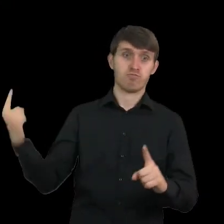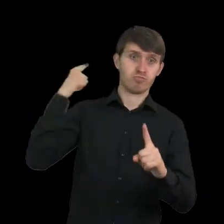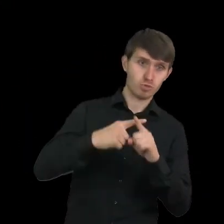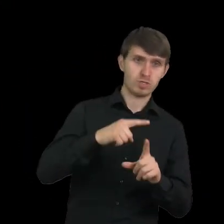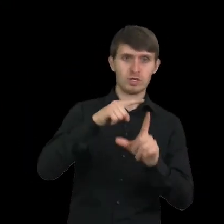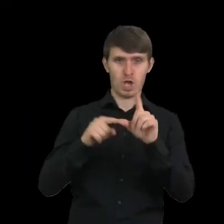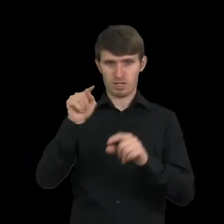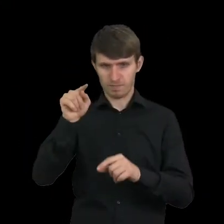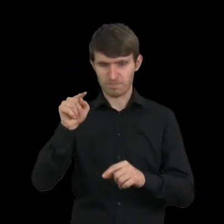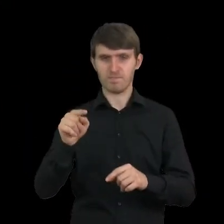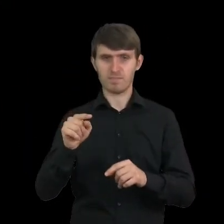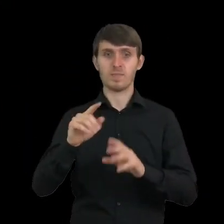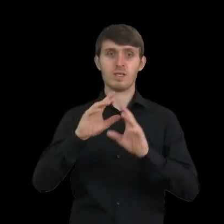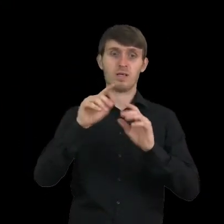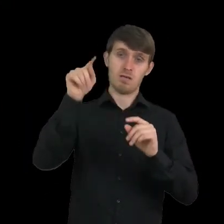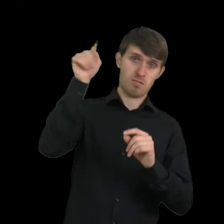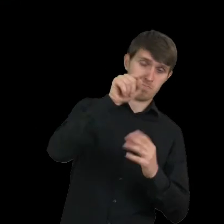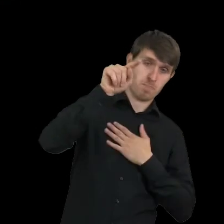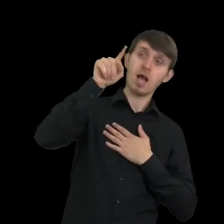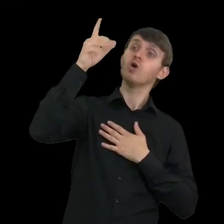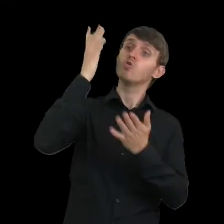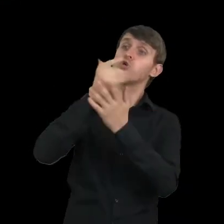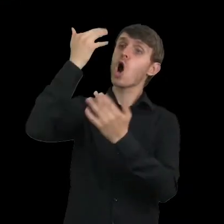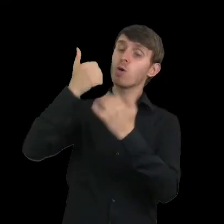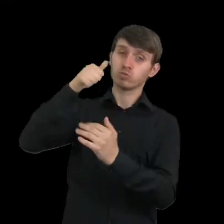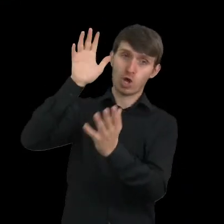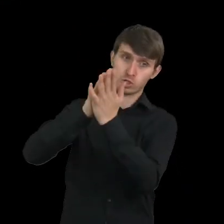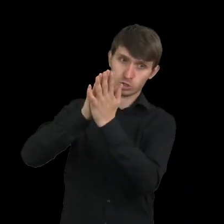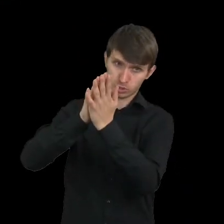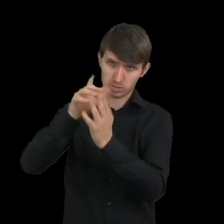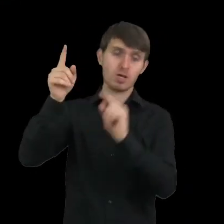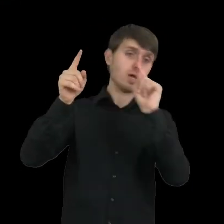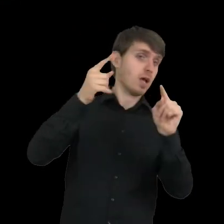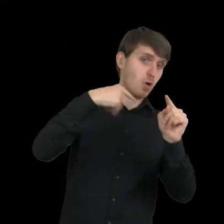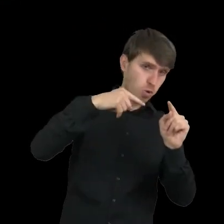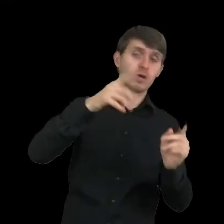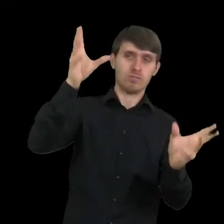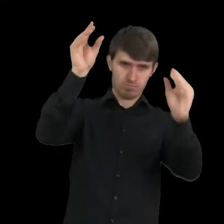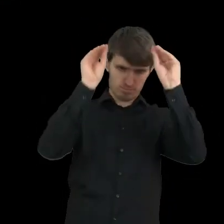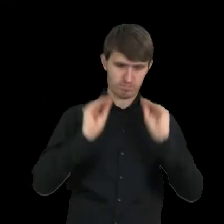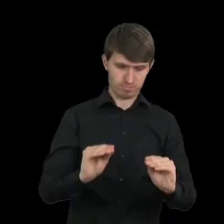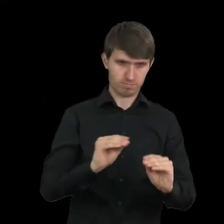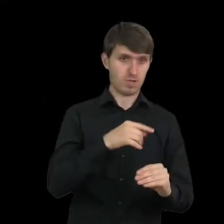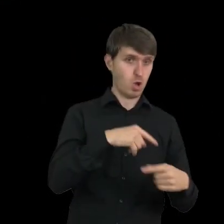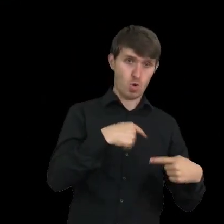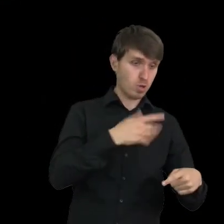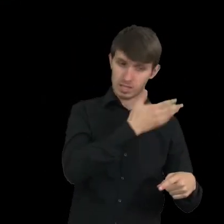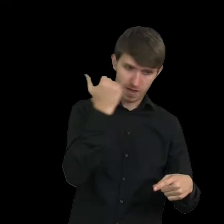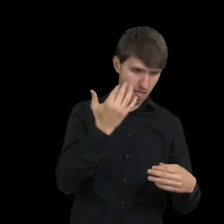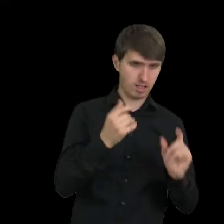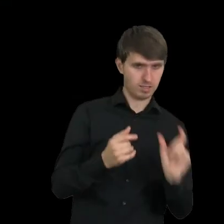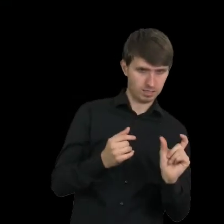CEA plus miara tego kąta, który jest tutaj, czyli 110 stopni.